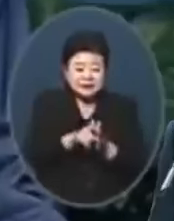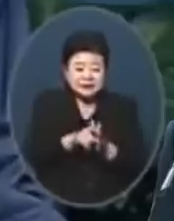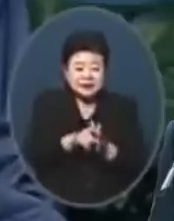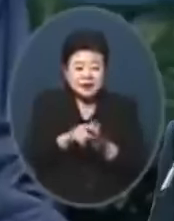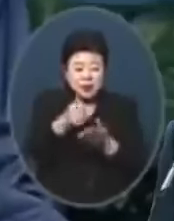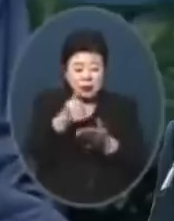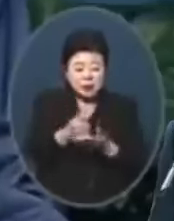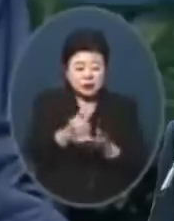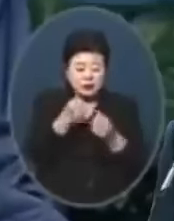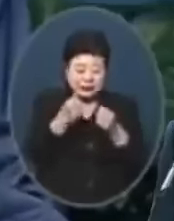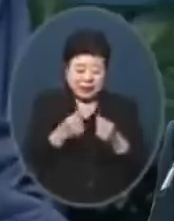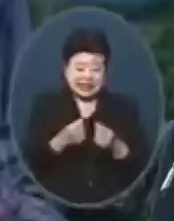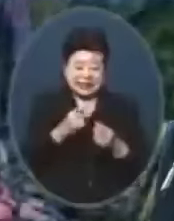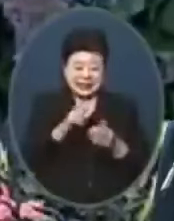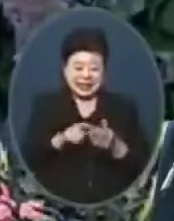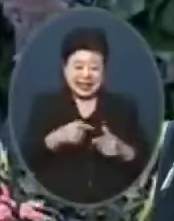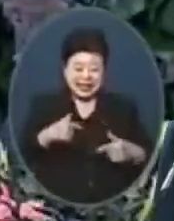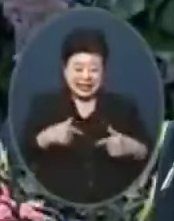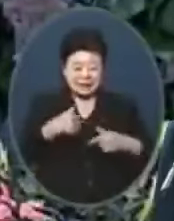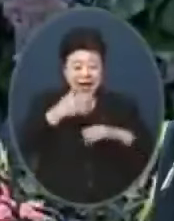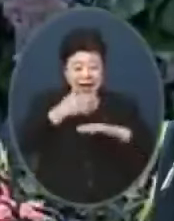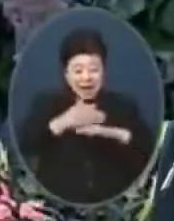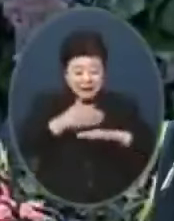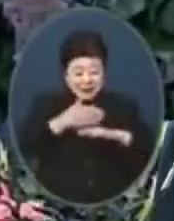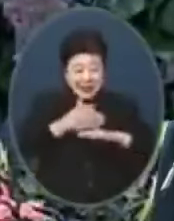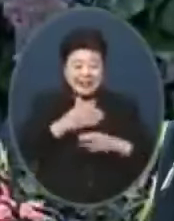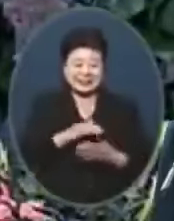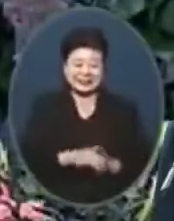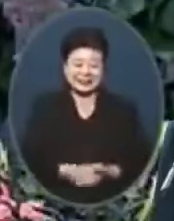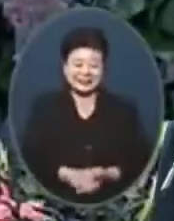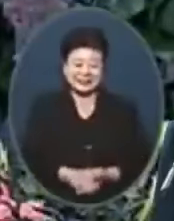모시면 기쁨과 감사로